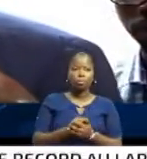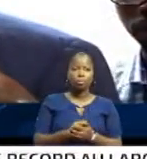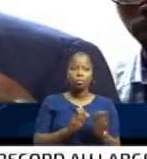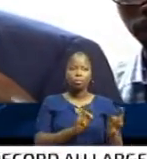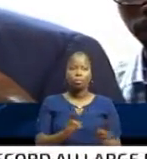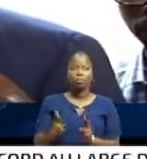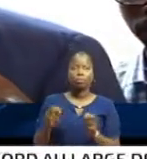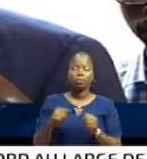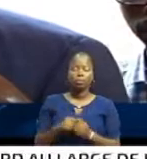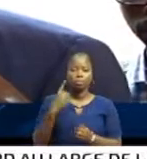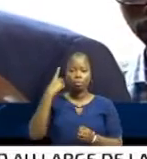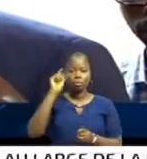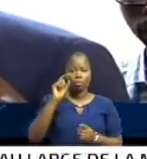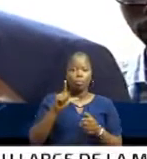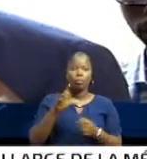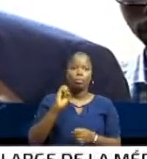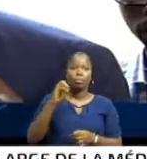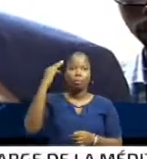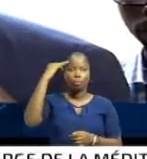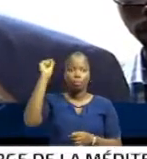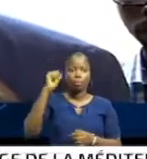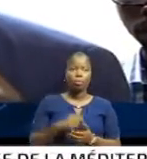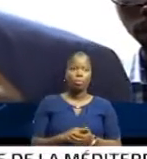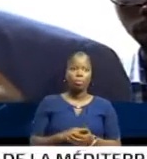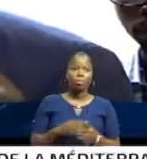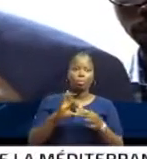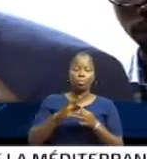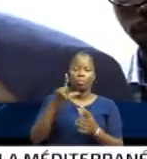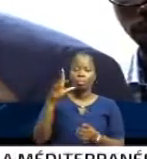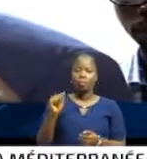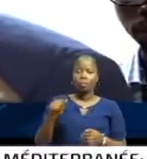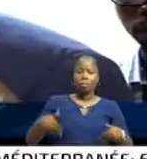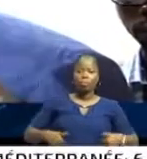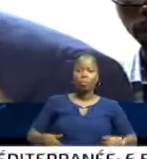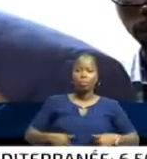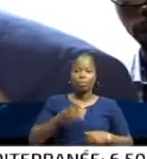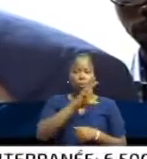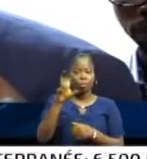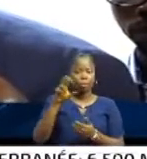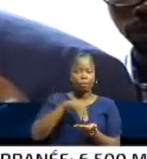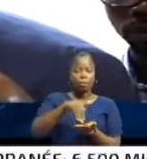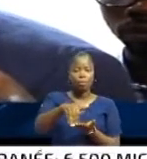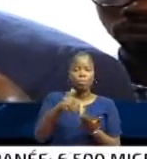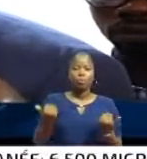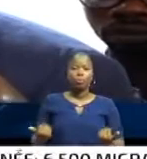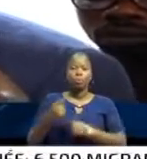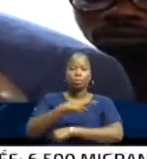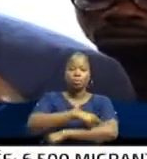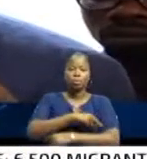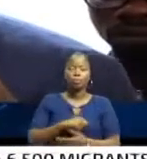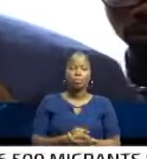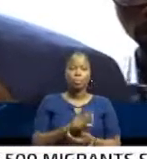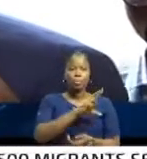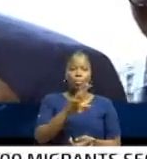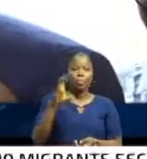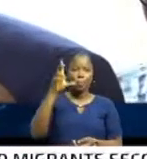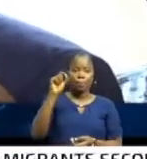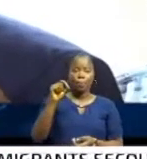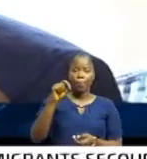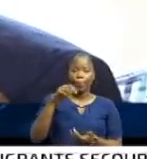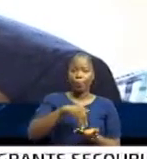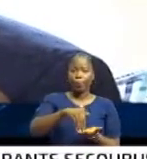trèbes le ministre mais je suis désolé mais je pense que trois millions aujourd'hui 320 millions pour être plus